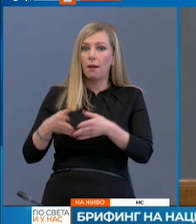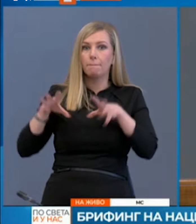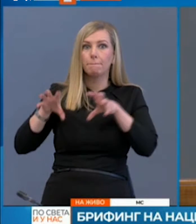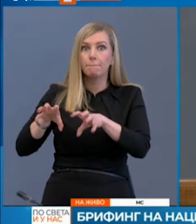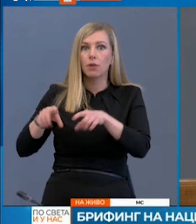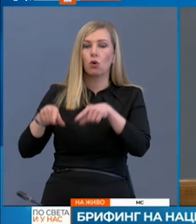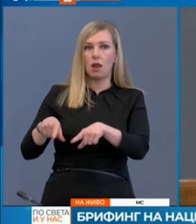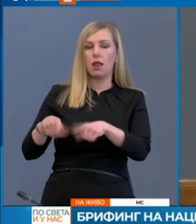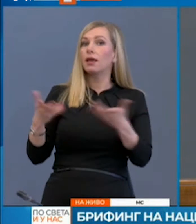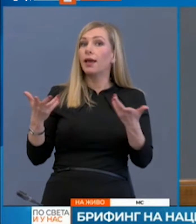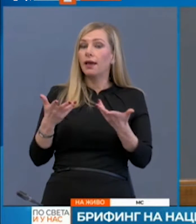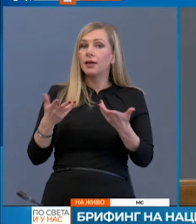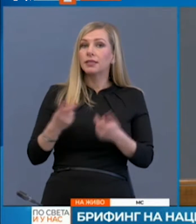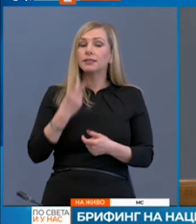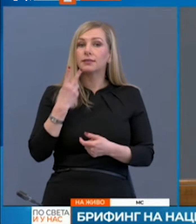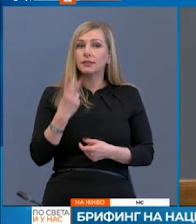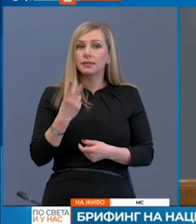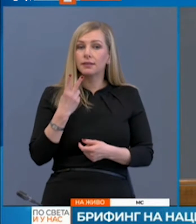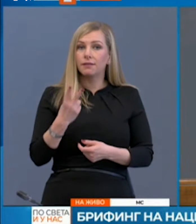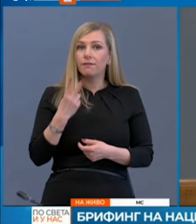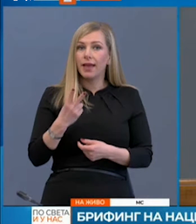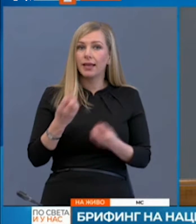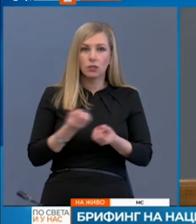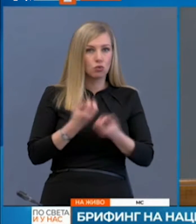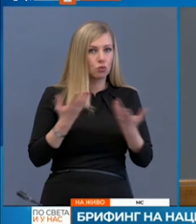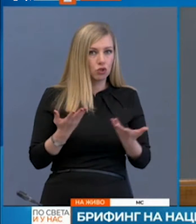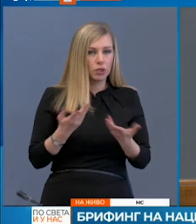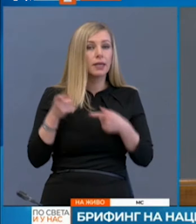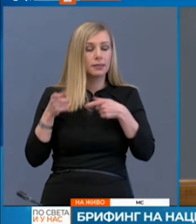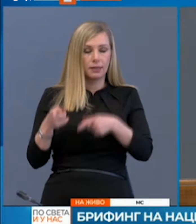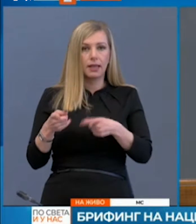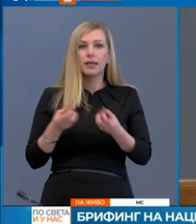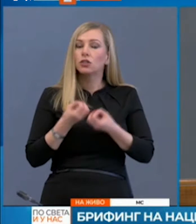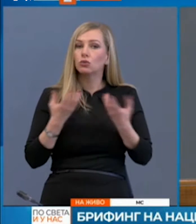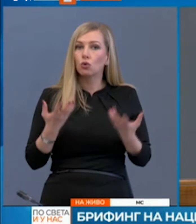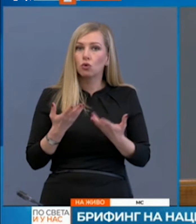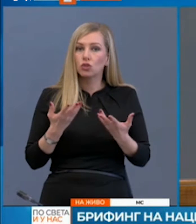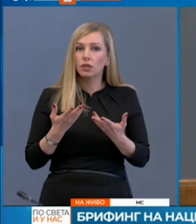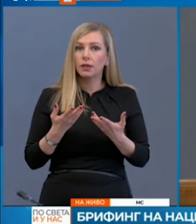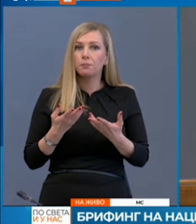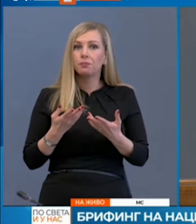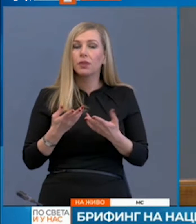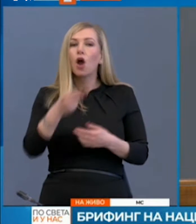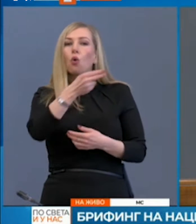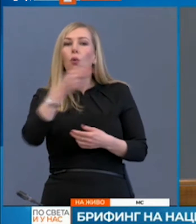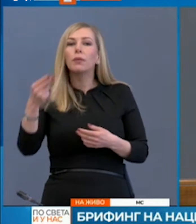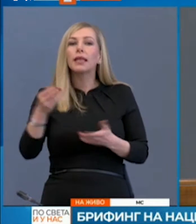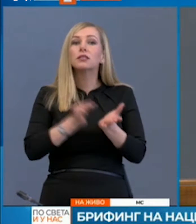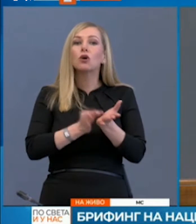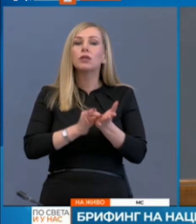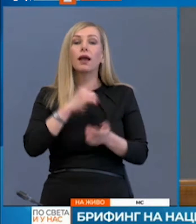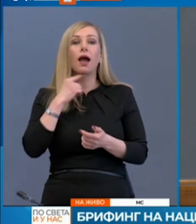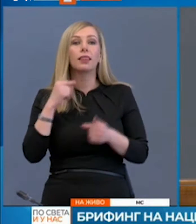са две тромбоемболични събития, за които Комитета за оценка на